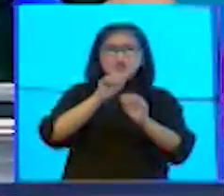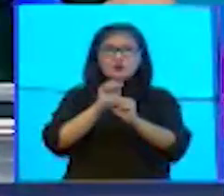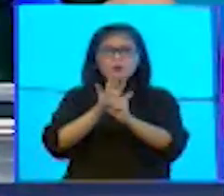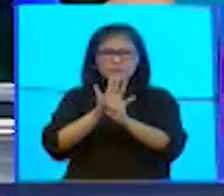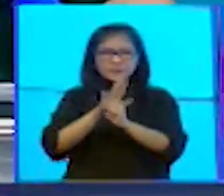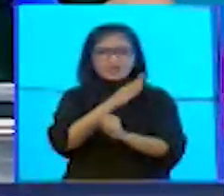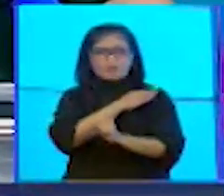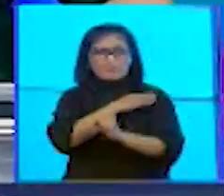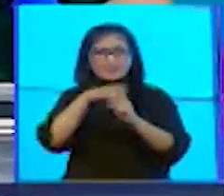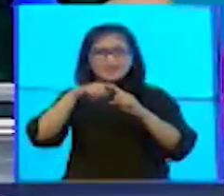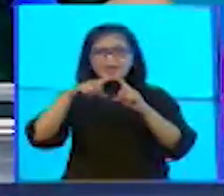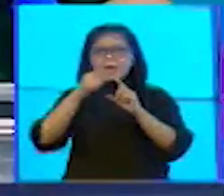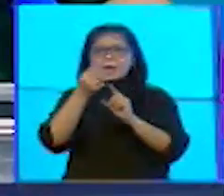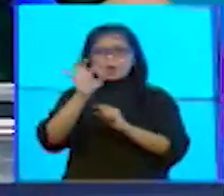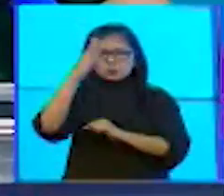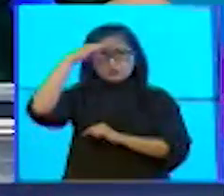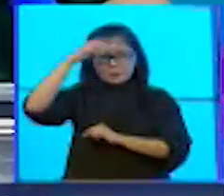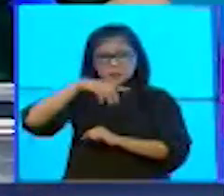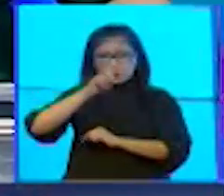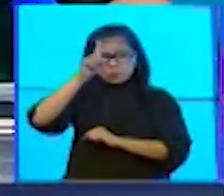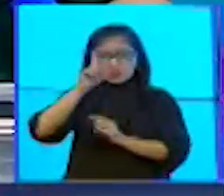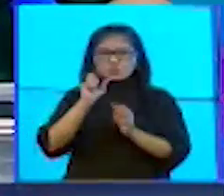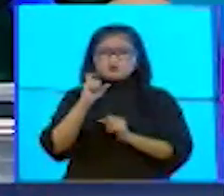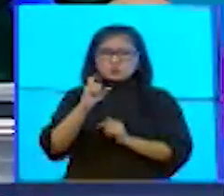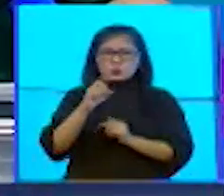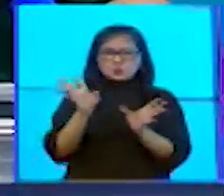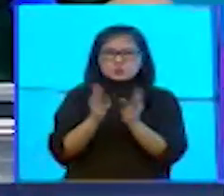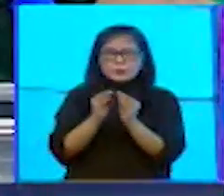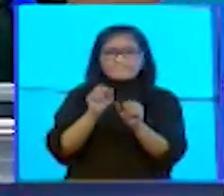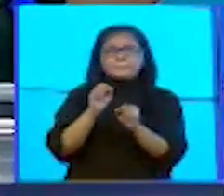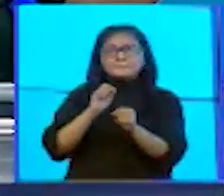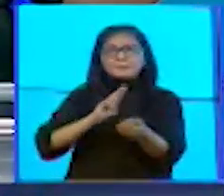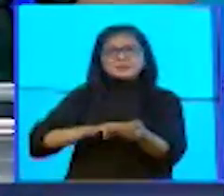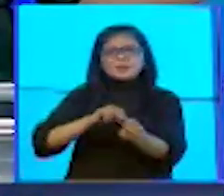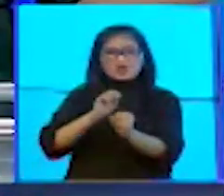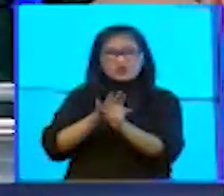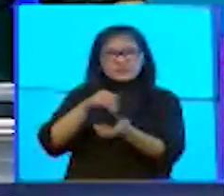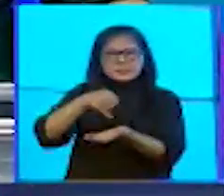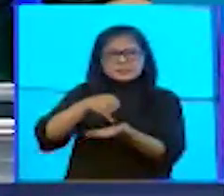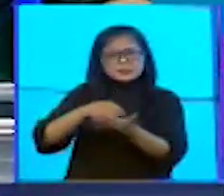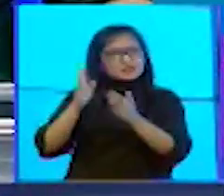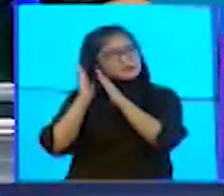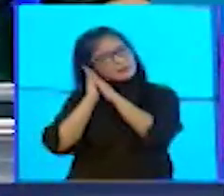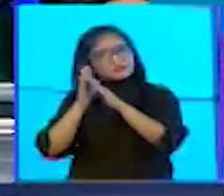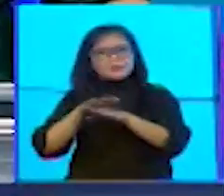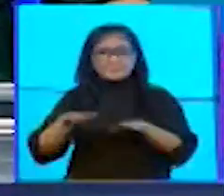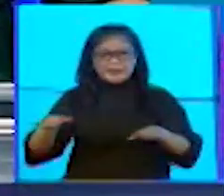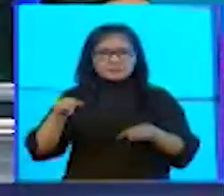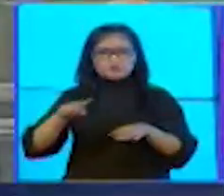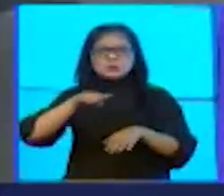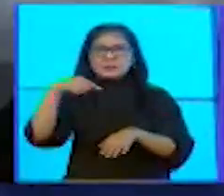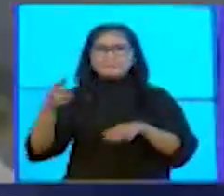Utara misalnya, peningkatan jumlah pasien COVID-19 membuat keterisian tempat tidur bahkan mencapai 90%.